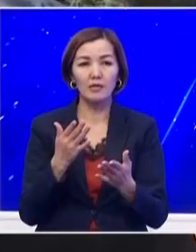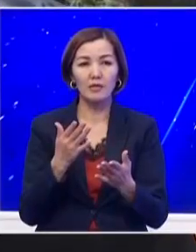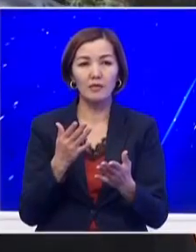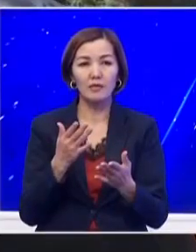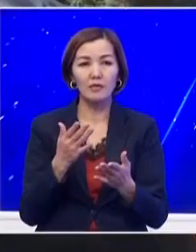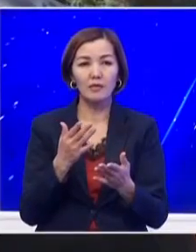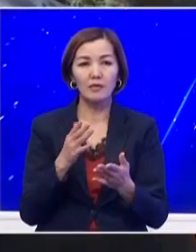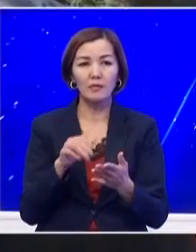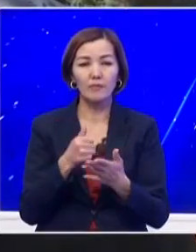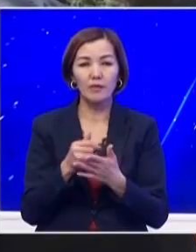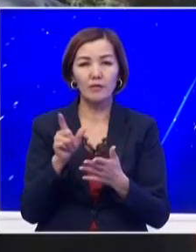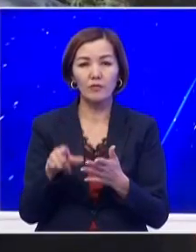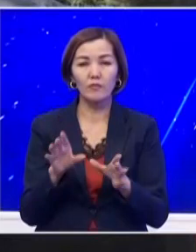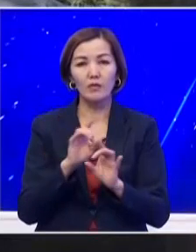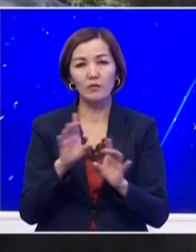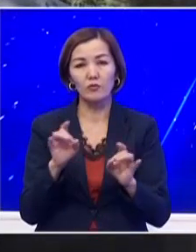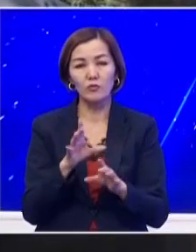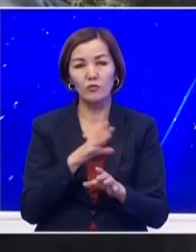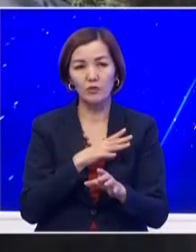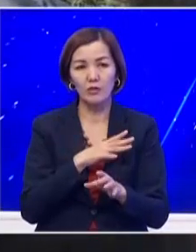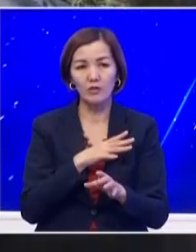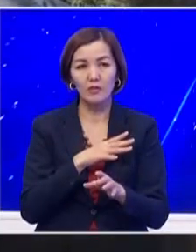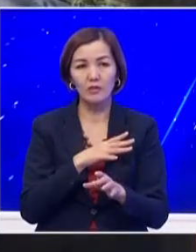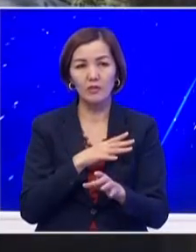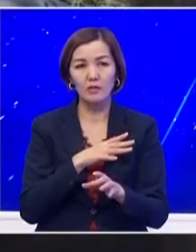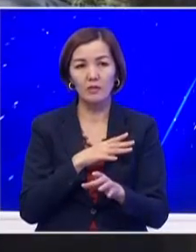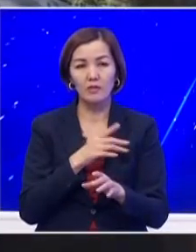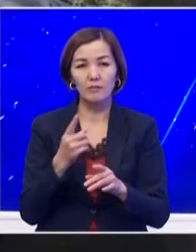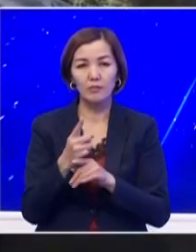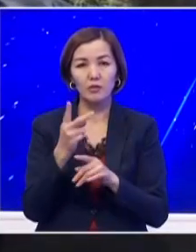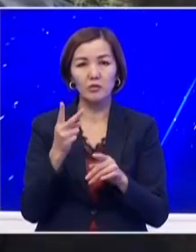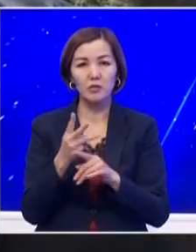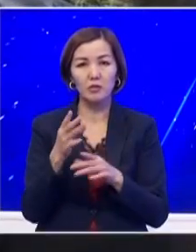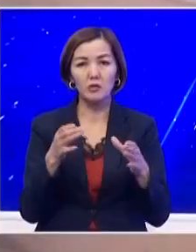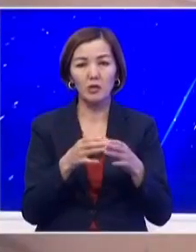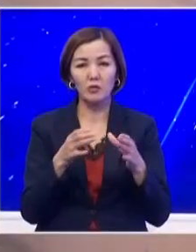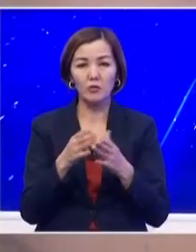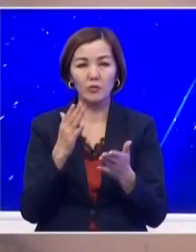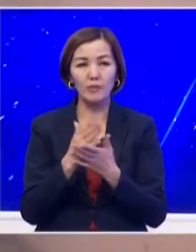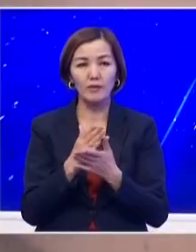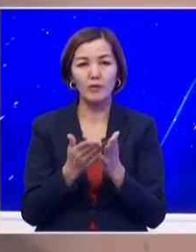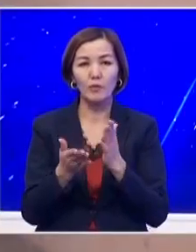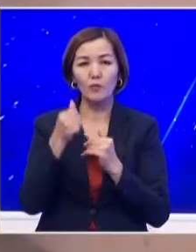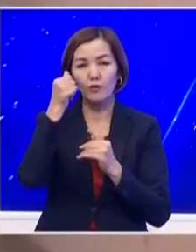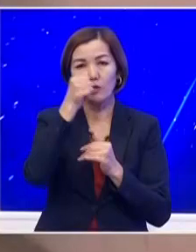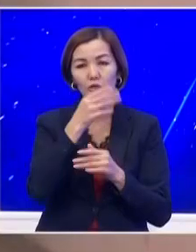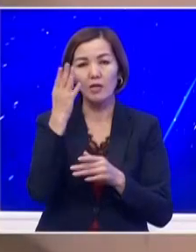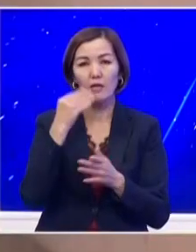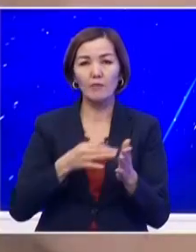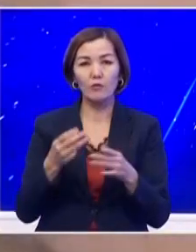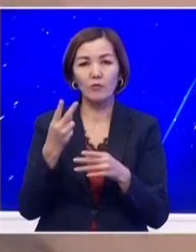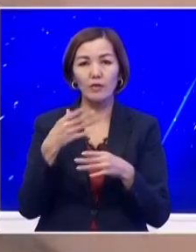полковник мырзамыз бәрін түсіндіріп айтып берді, Жәнібек. Бірінші категория, екінші категория бәрін. Өткен жылы Алматы облысы